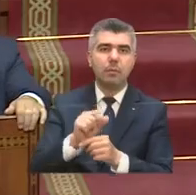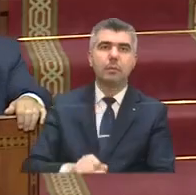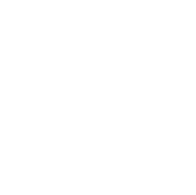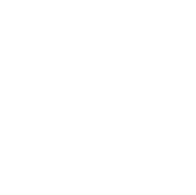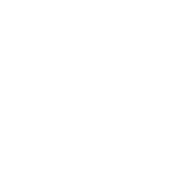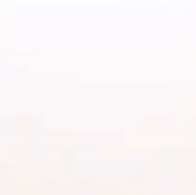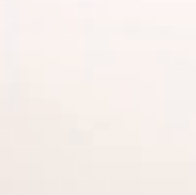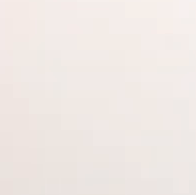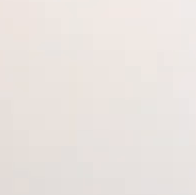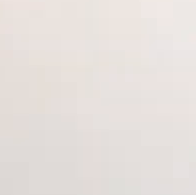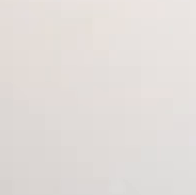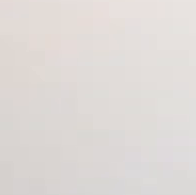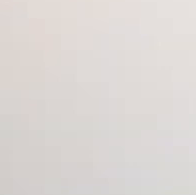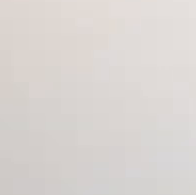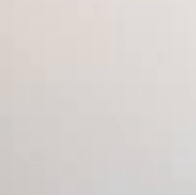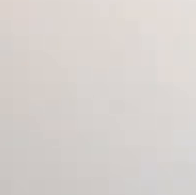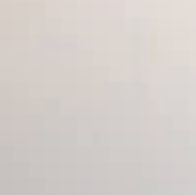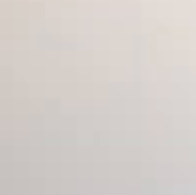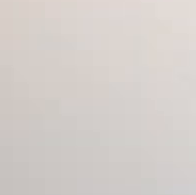المحترمه